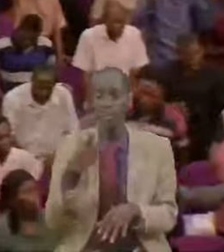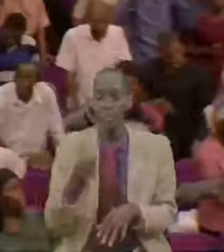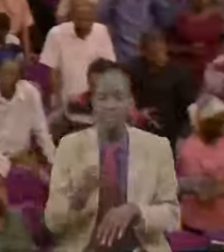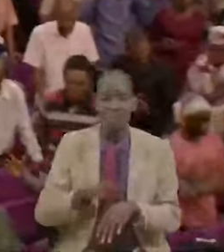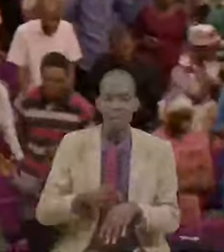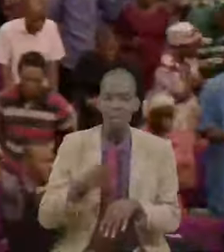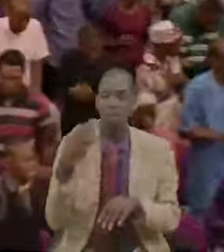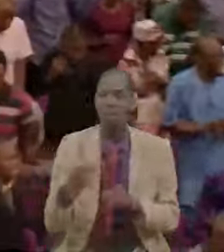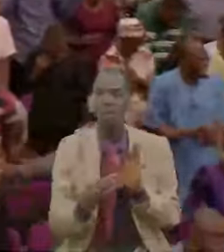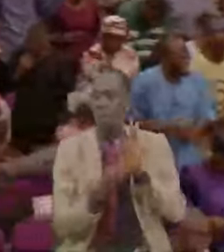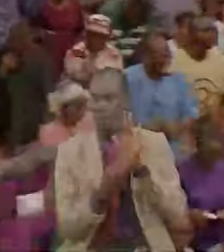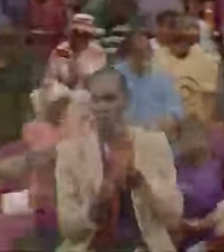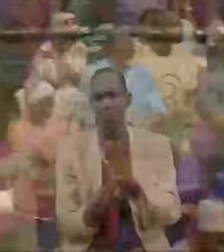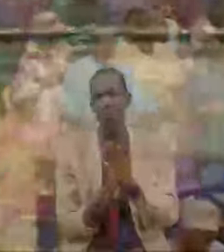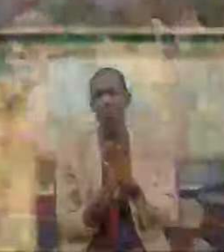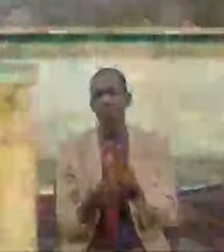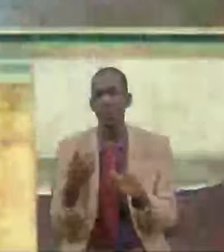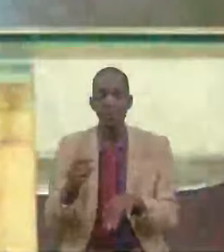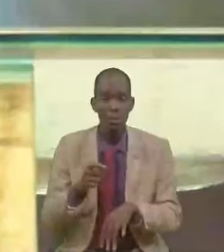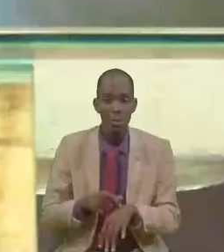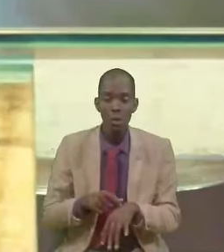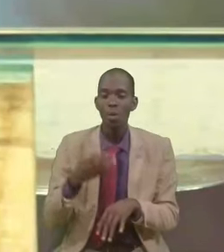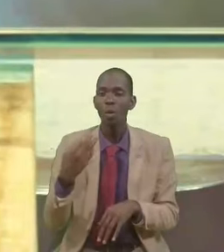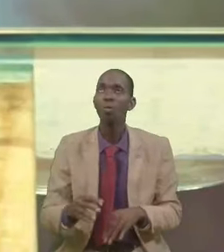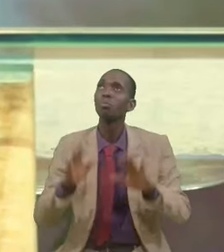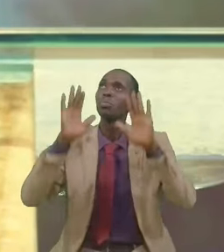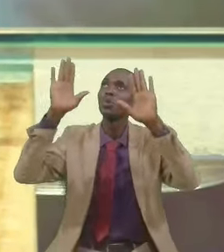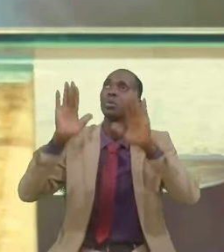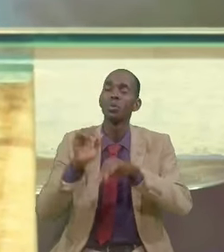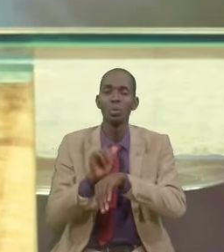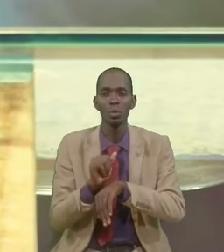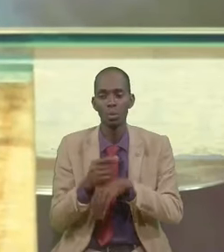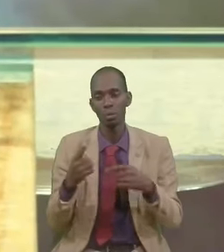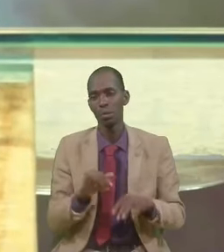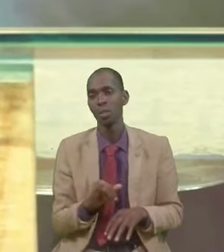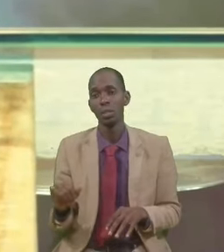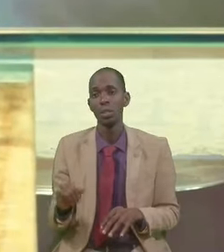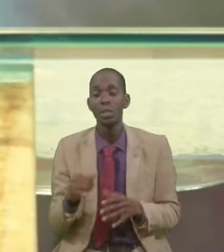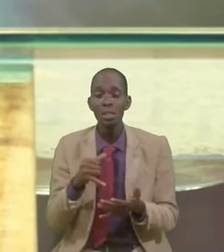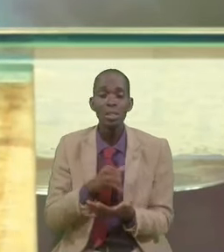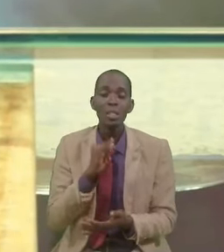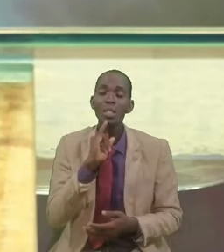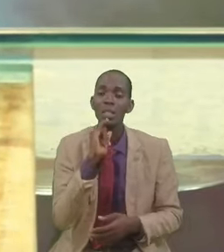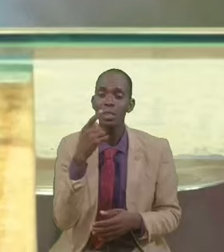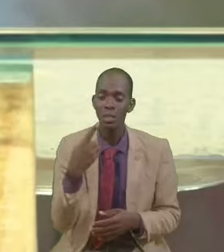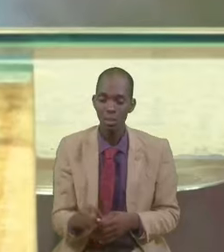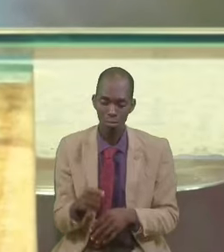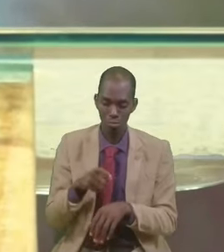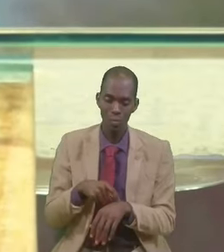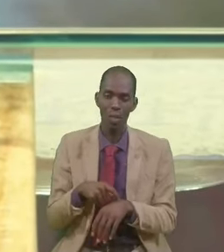Le moment de la manifestation. L'heure de miracle. C'est le moment